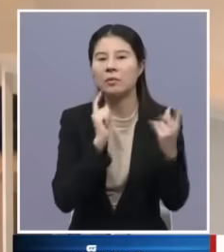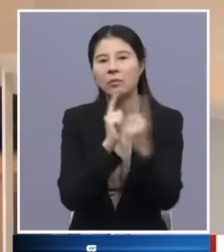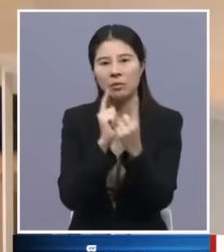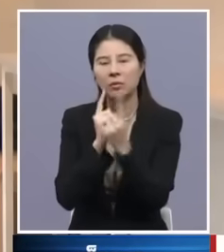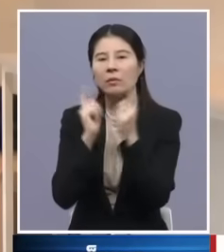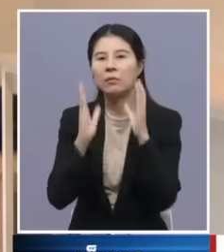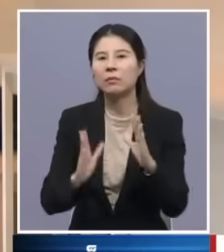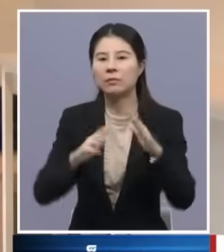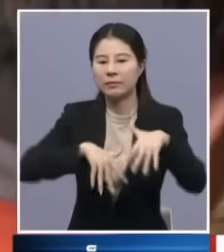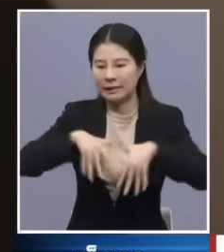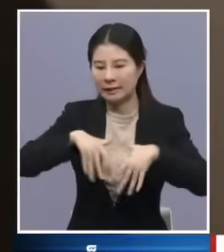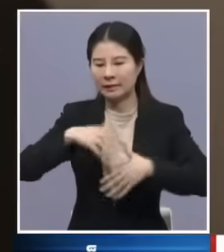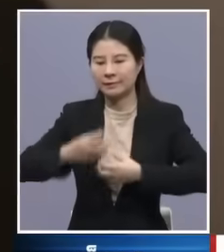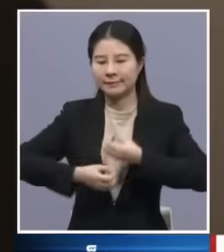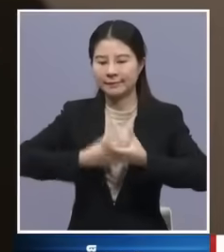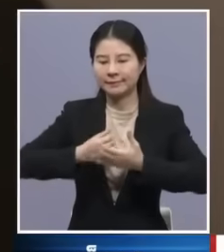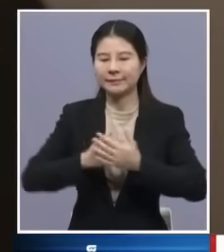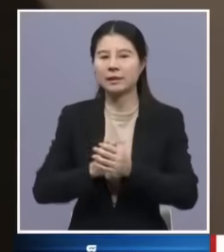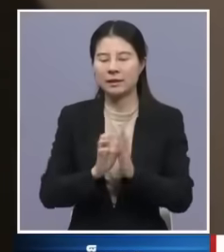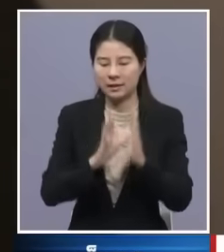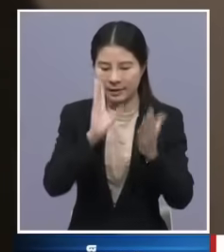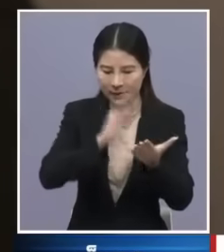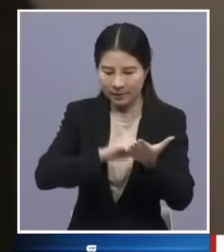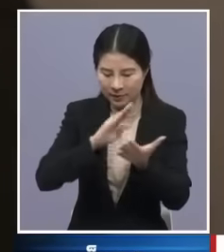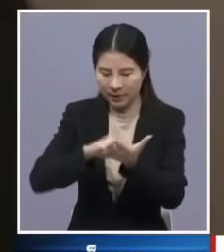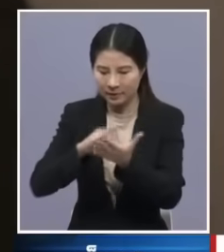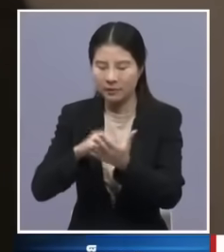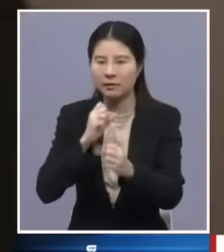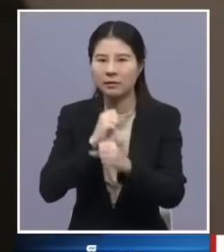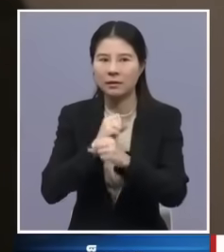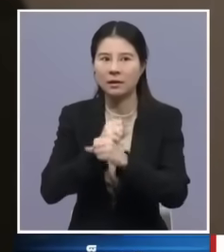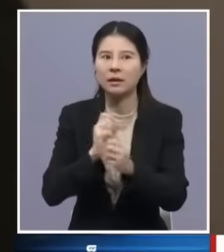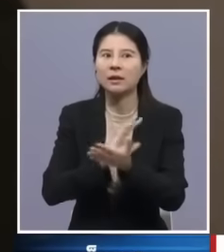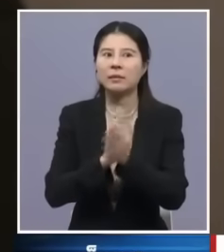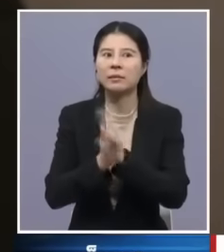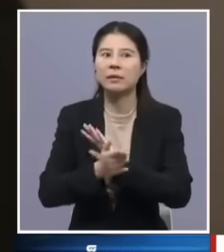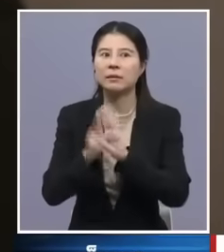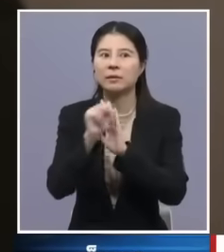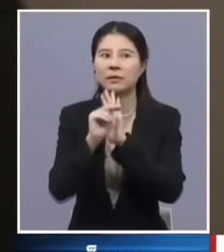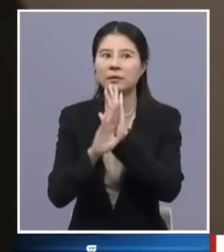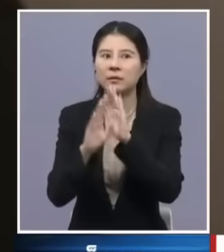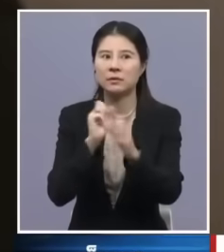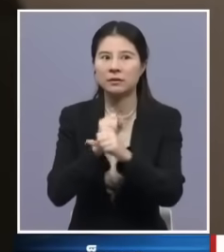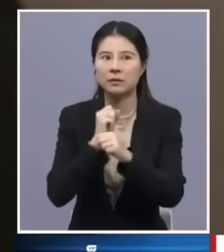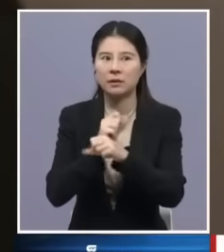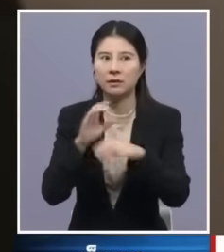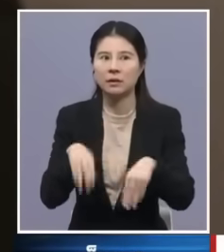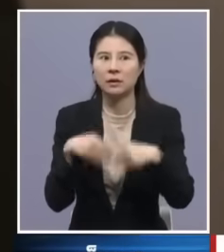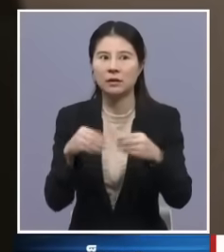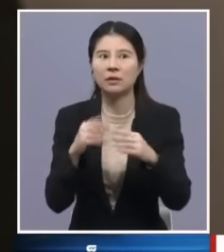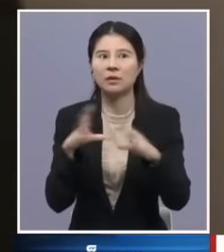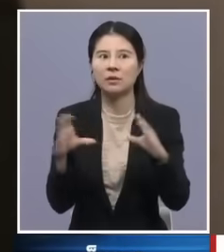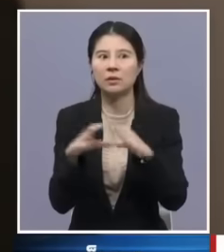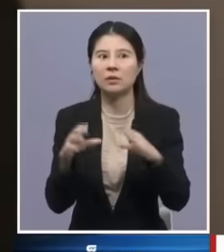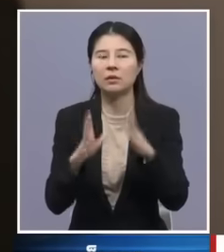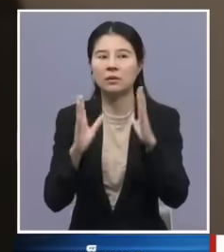นเพื่อผลิตมาเป็นนโยบายสารต่อโครงการของตัวเองอย่างเช่นฟังคิดทำนะฮะเพื่อให้ประชาธิปัตย์เป็นพรรคที่รับฟังเ